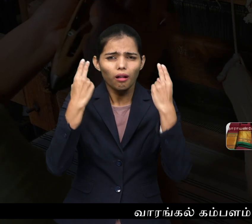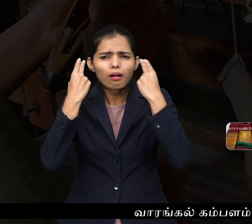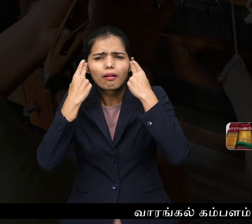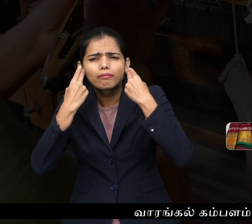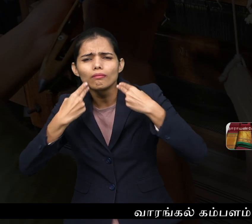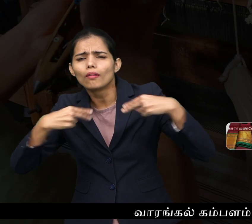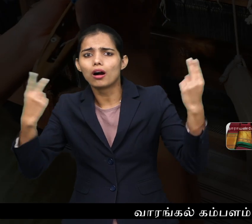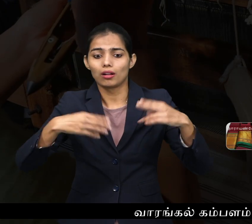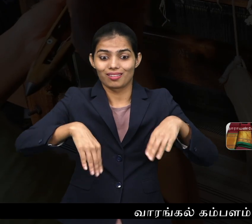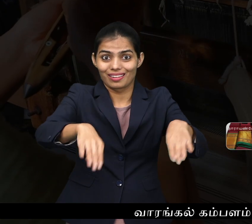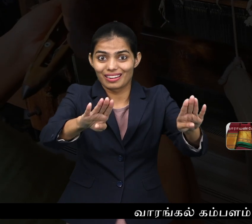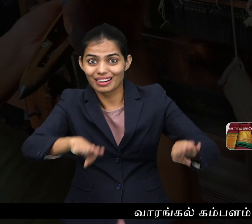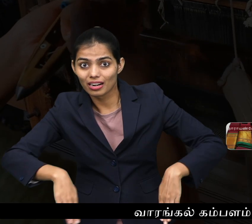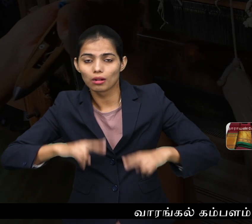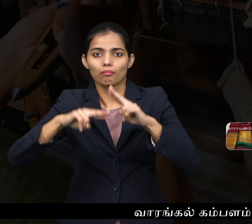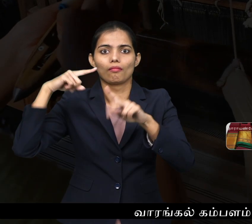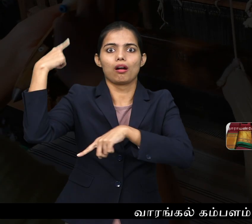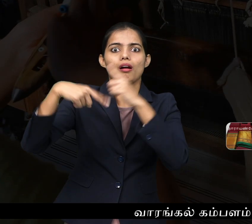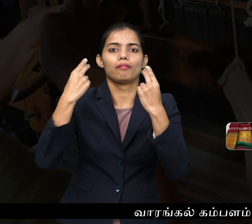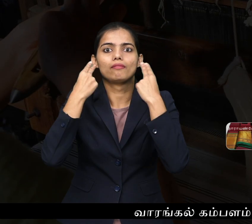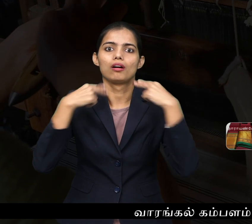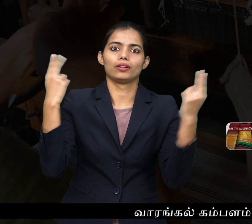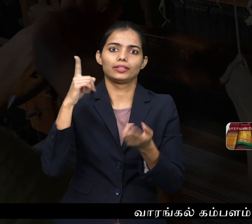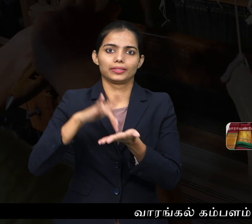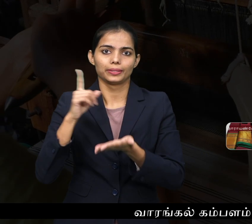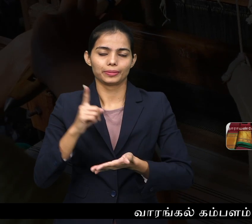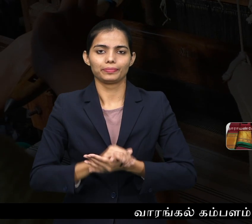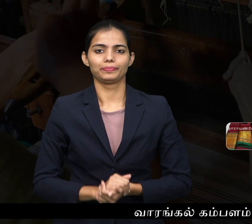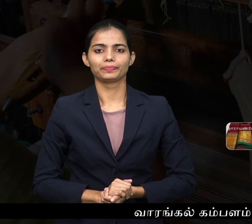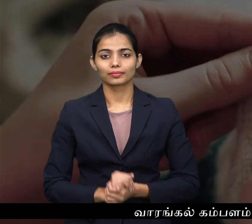வரங்கல் கம்பளம் தொழிலுக்கு பெயர் பெற்றது.